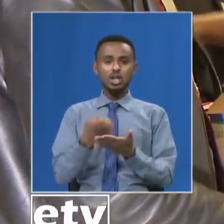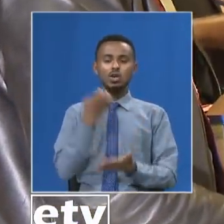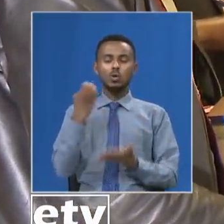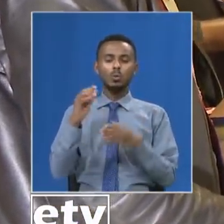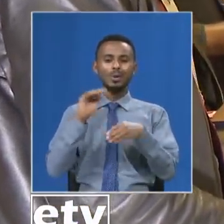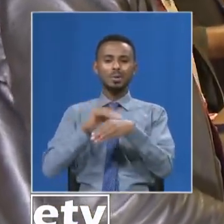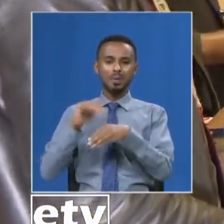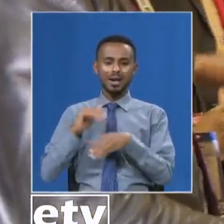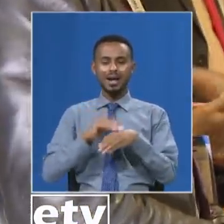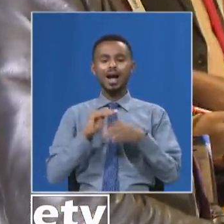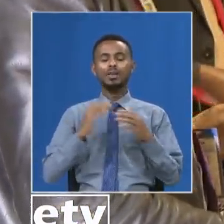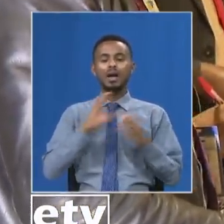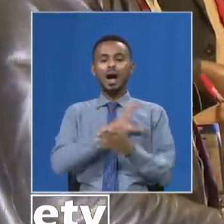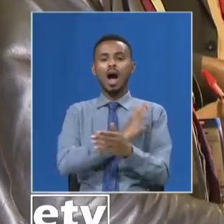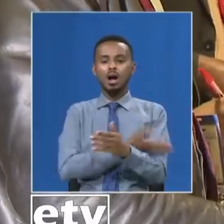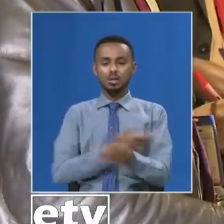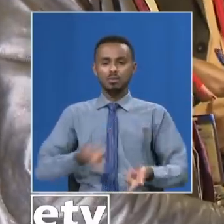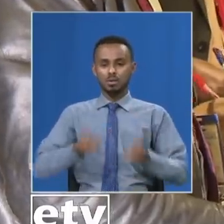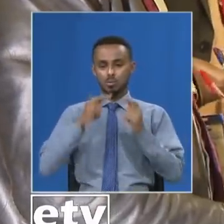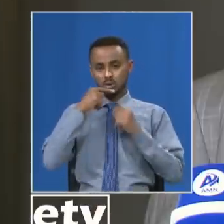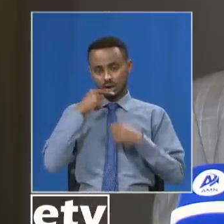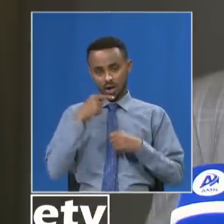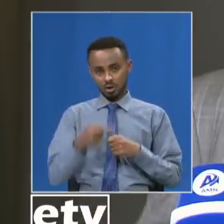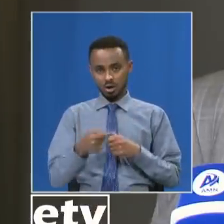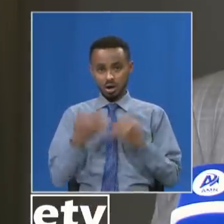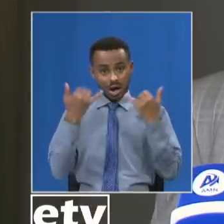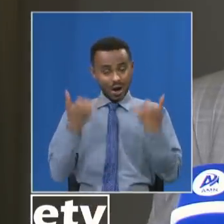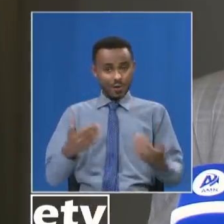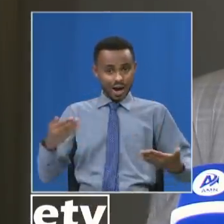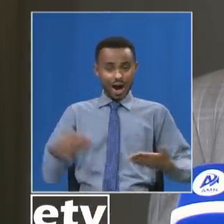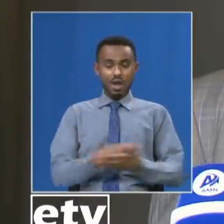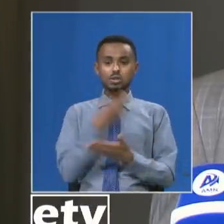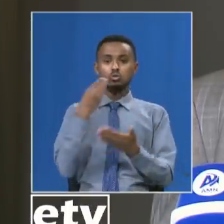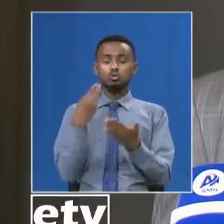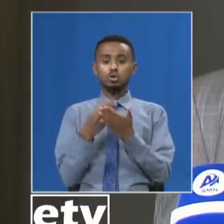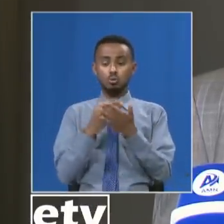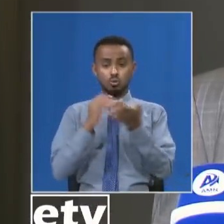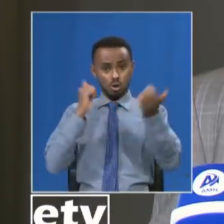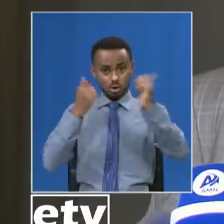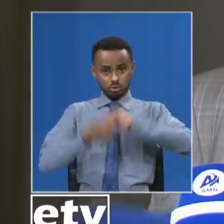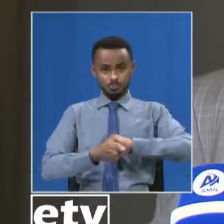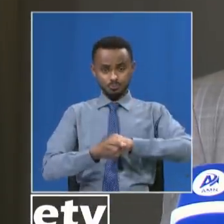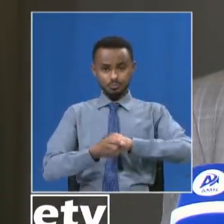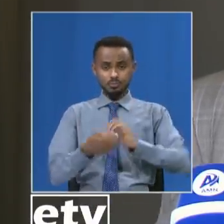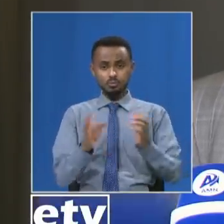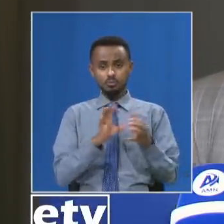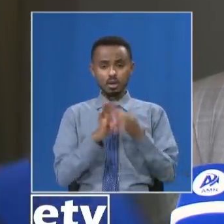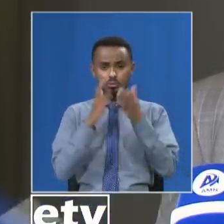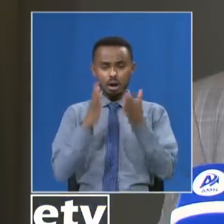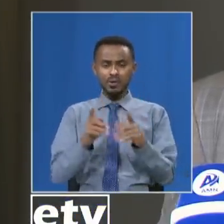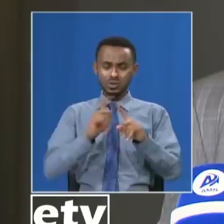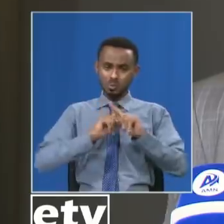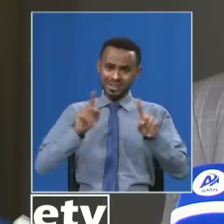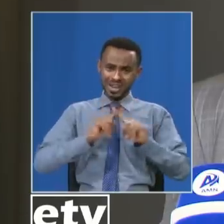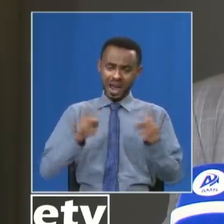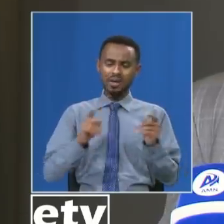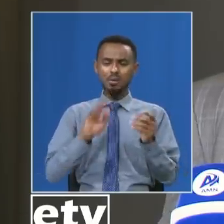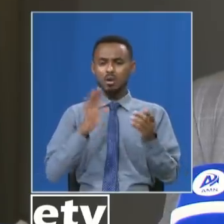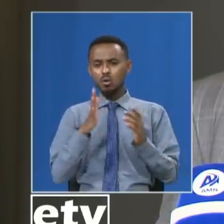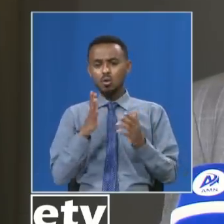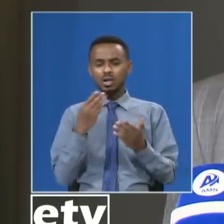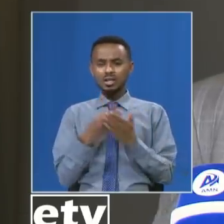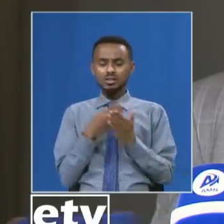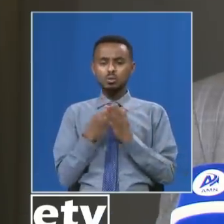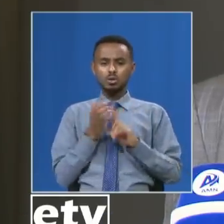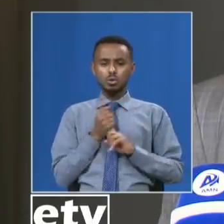ኢኮኖሚውን የማነቃቃት አቅም እንደሚኖረውም ገልጸዋል። አሁን አዲሱ የብር ለውጥ ህብረተሰቡ በተለያየ መልኩ ገንዘቡን